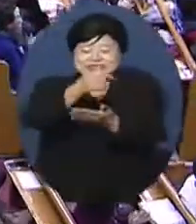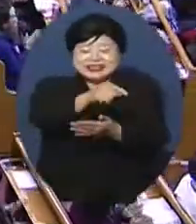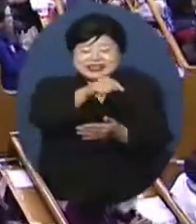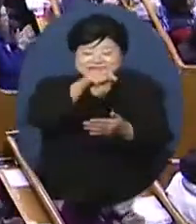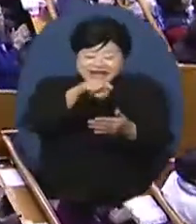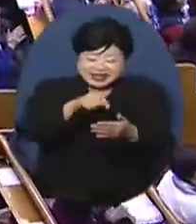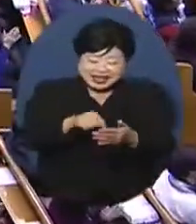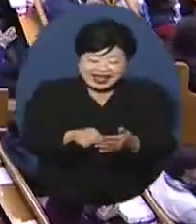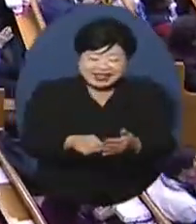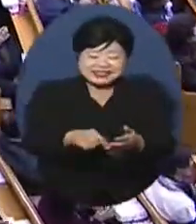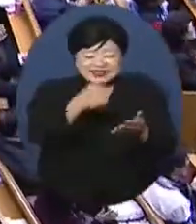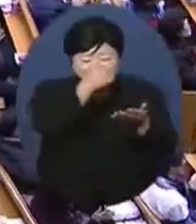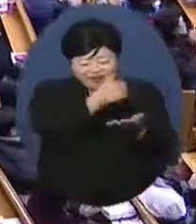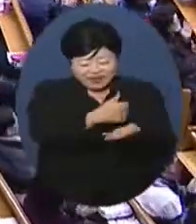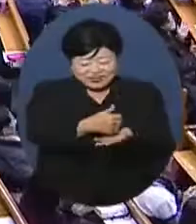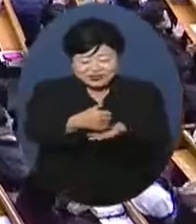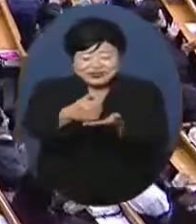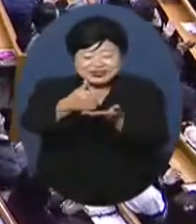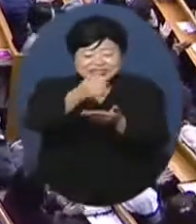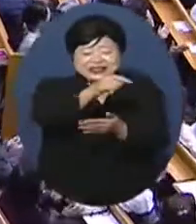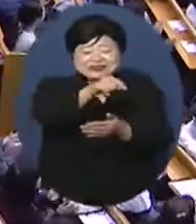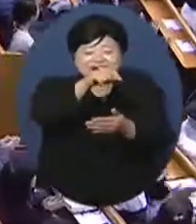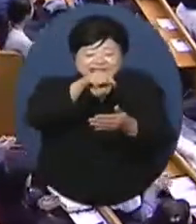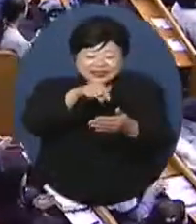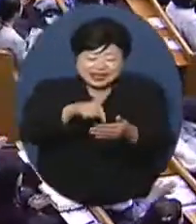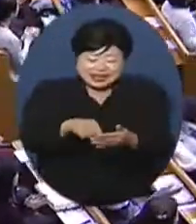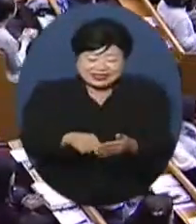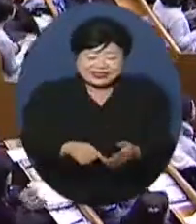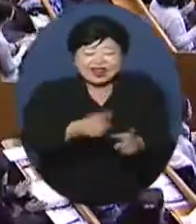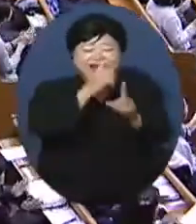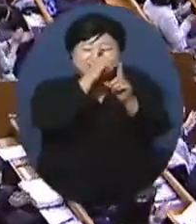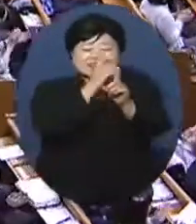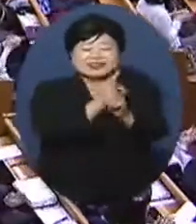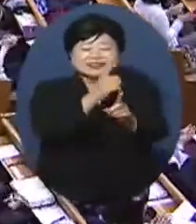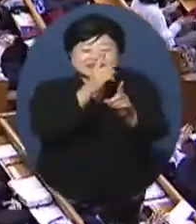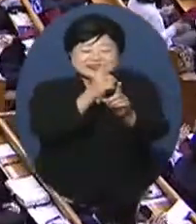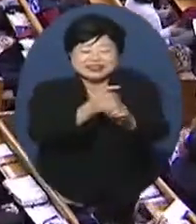둘이 말해 추리해 말에